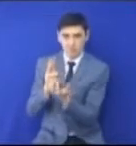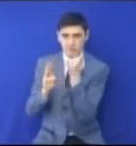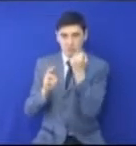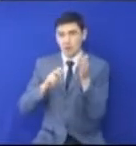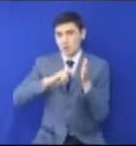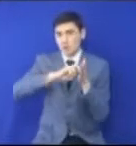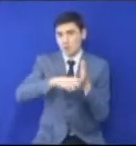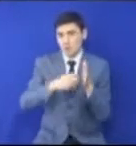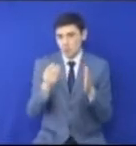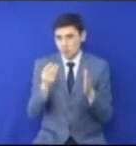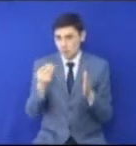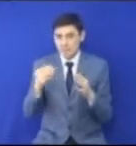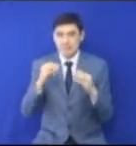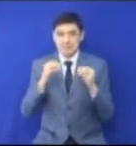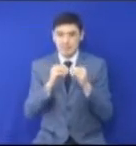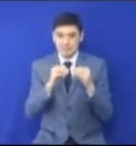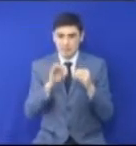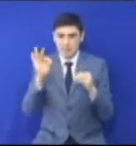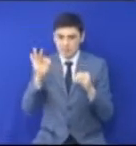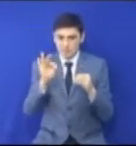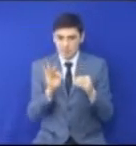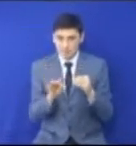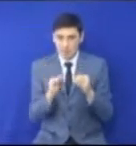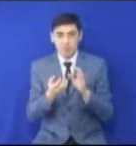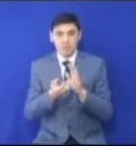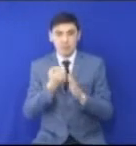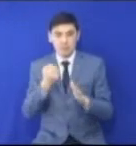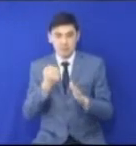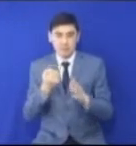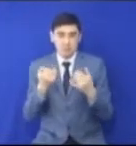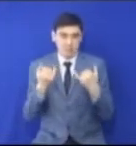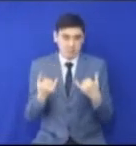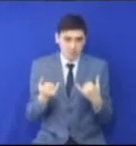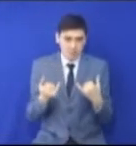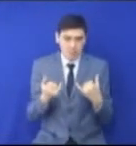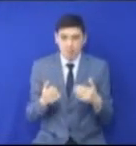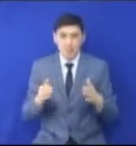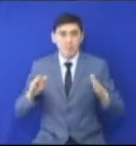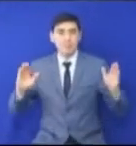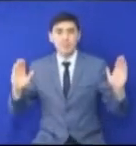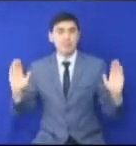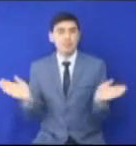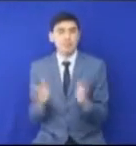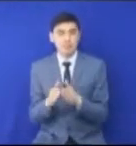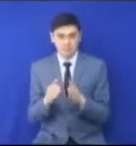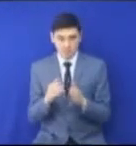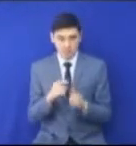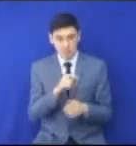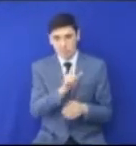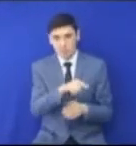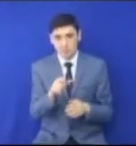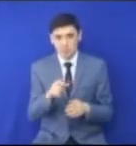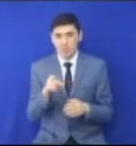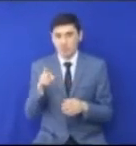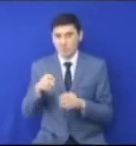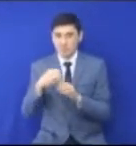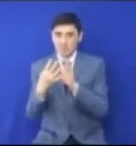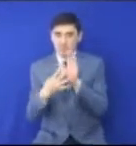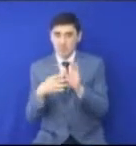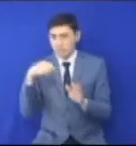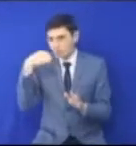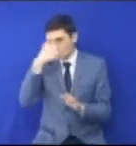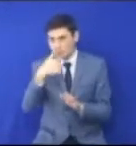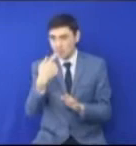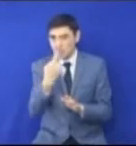салық сомасы 10% көлемінде ұсталатын болса, төмен жалақы алатын азаматтардан 2019 жылдың